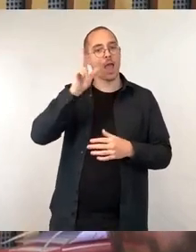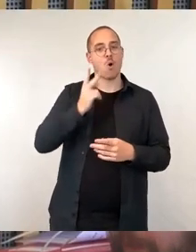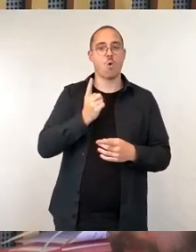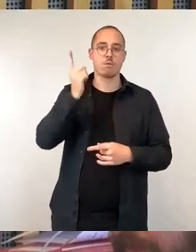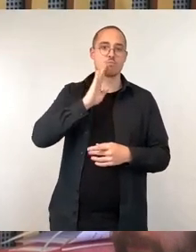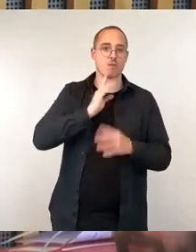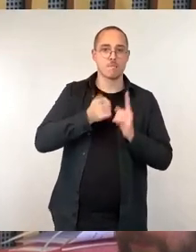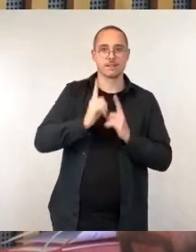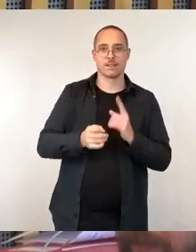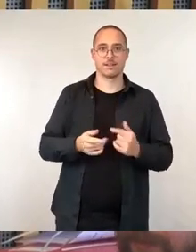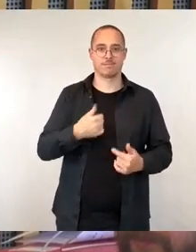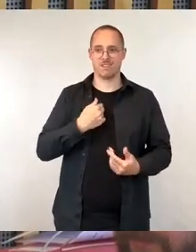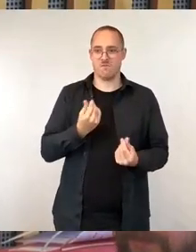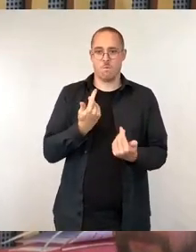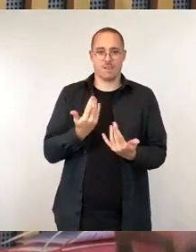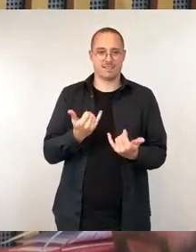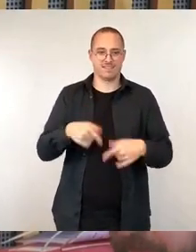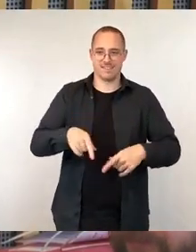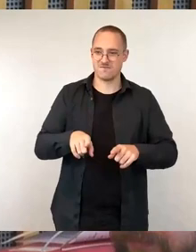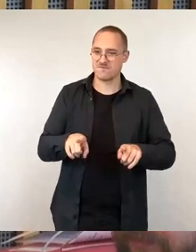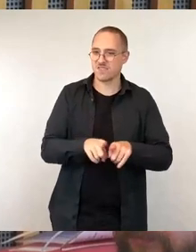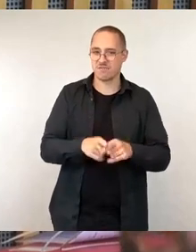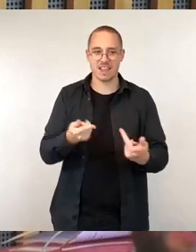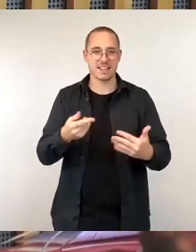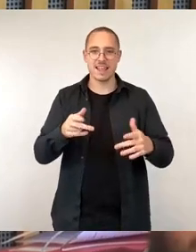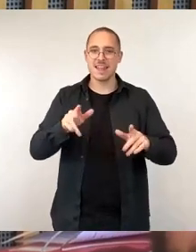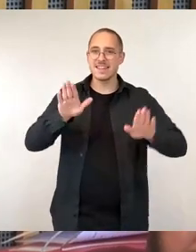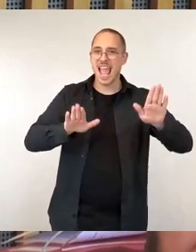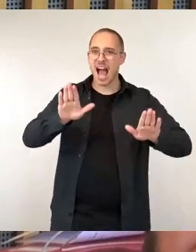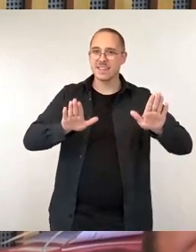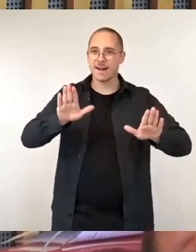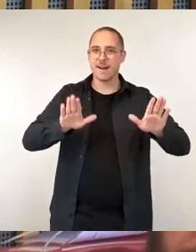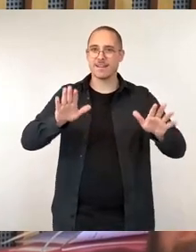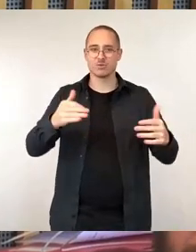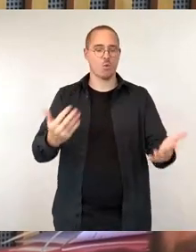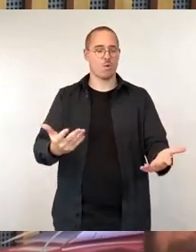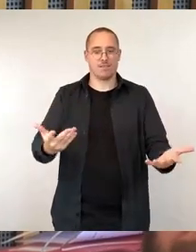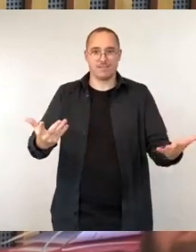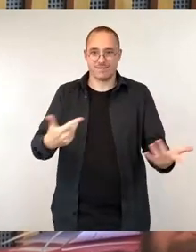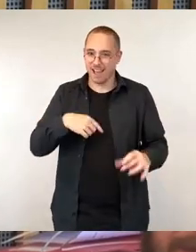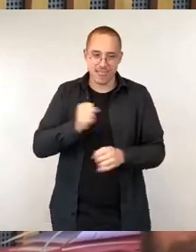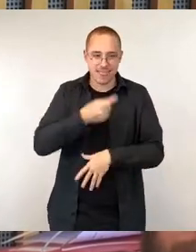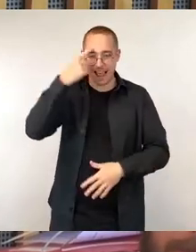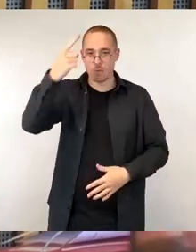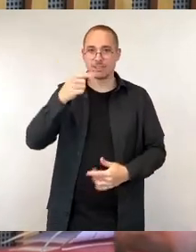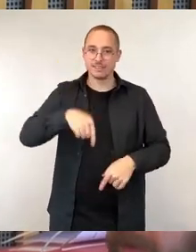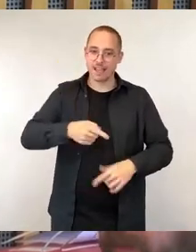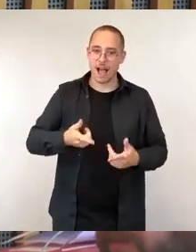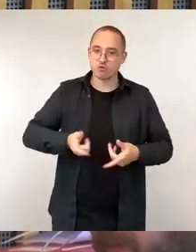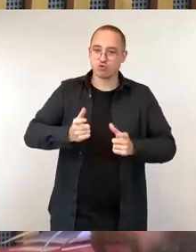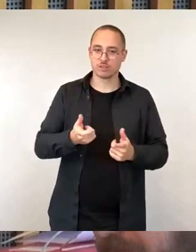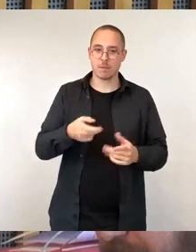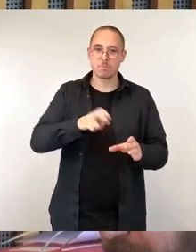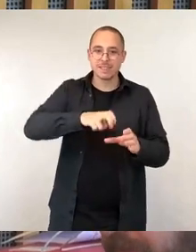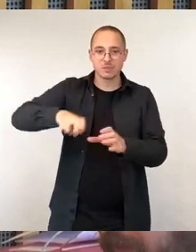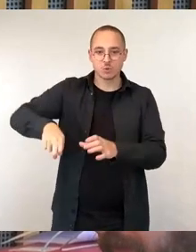fassen. Es geht hier um etwas nicht Unwesentliches, nämlich die Ausschussbesetzung. Und da kann man jetzt sagen, ja, es sind ja